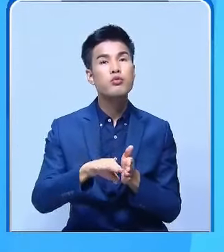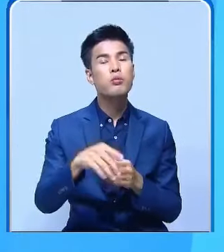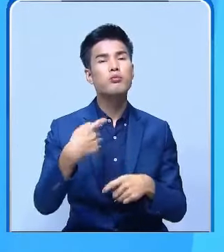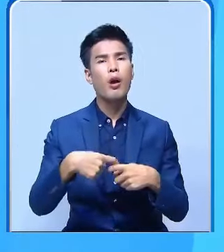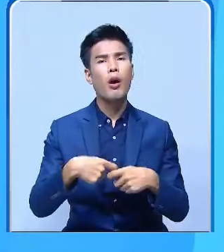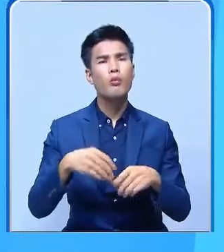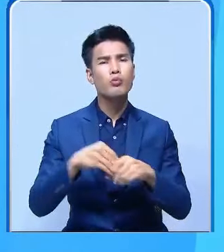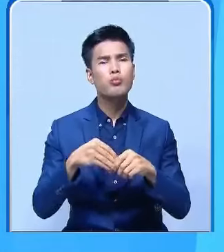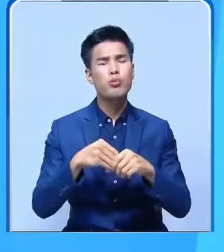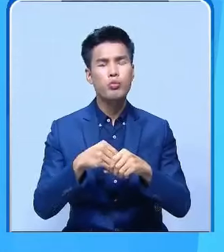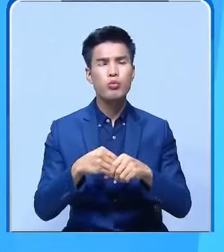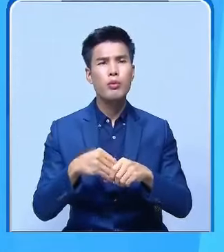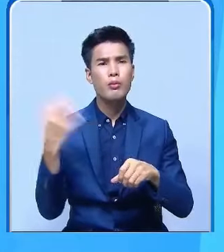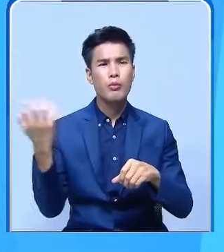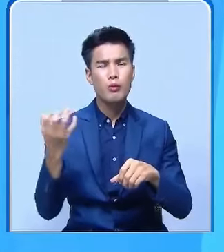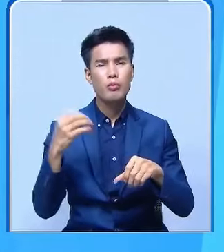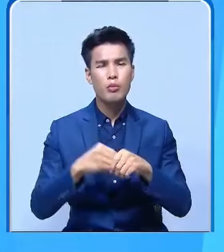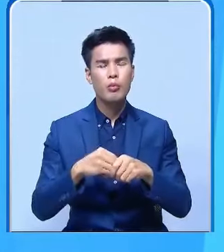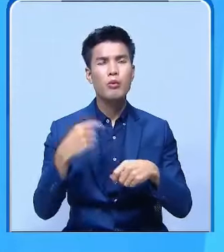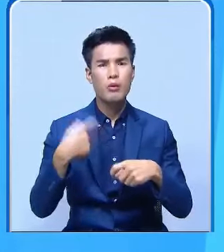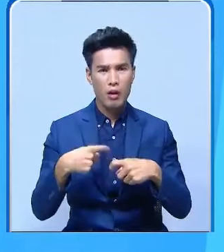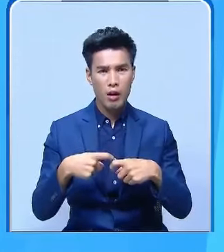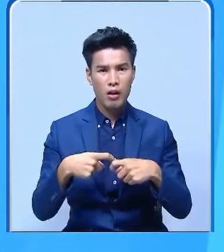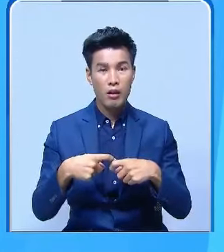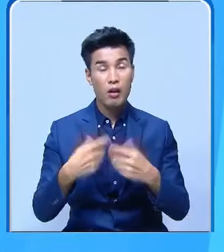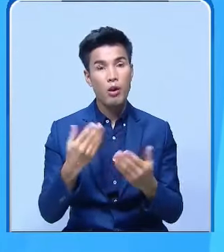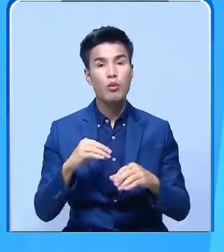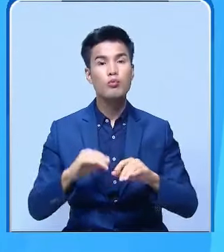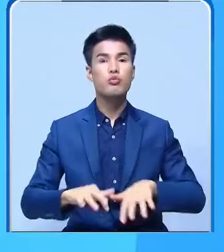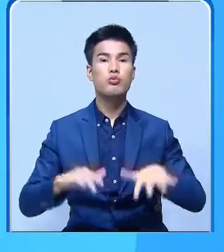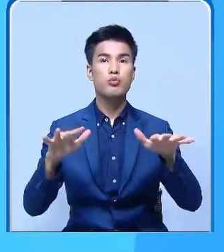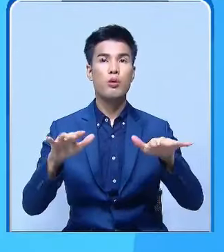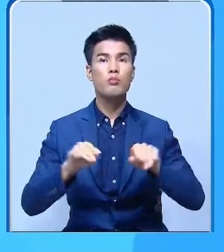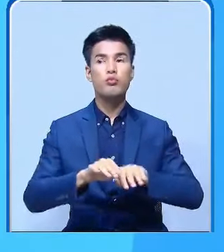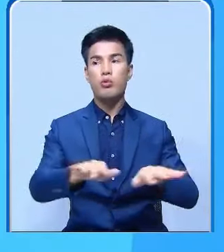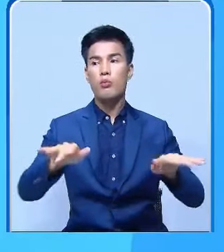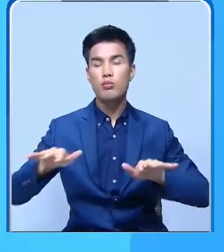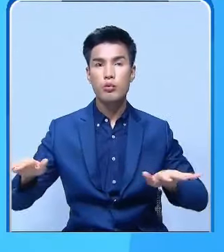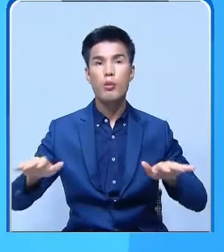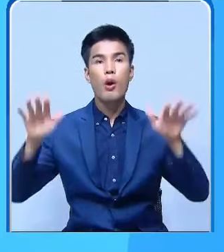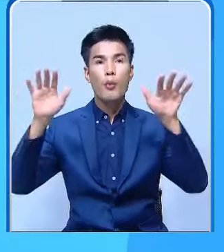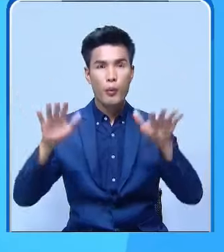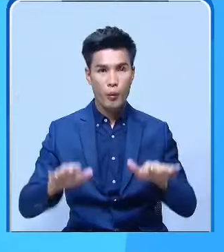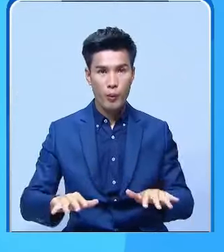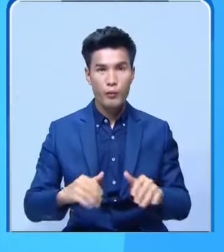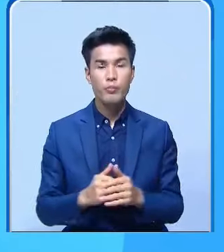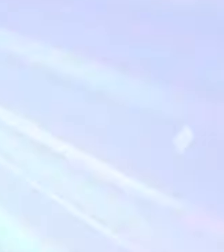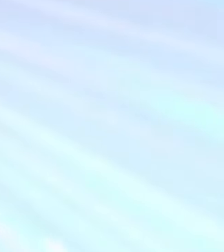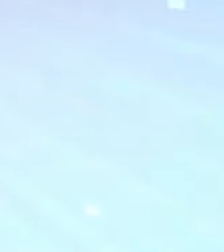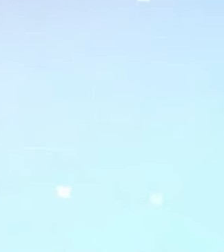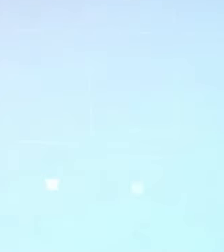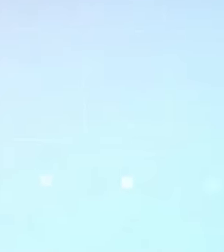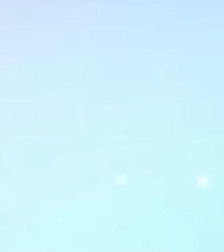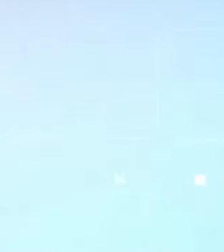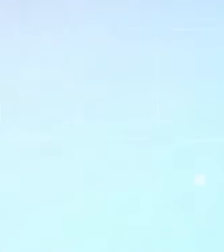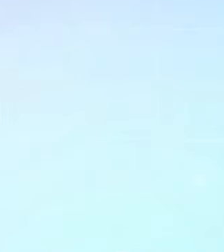ในสถานการณ์มันไม่ใช่สถานการณ์ปกติมันก็ระบายไม่ได้มันก็เลยท่วมอย่างนี้แล้วมันก็ออกันอยู่สักพักมันก็หายไปนะก็ปฏิเสธไม่ได้